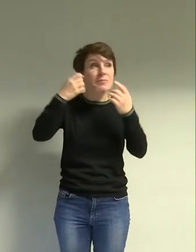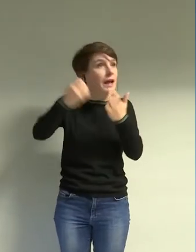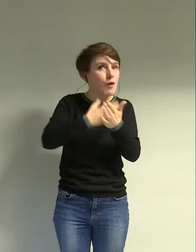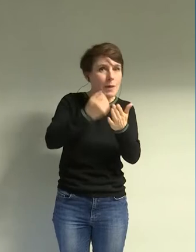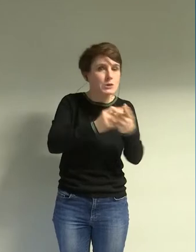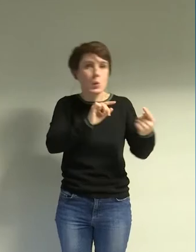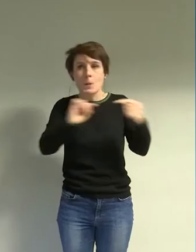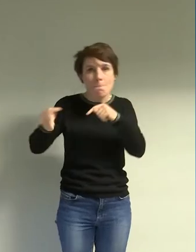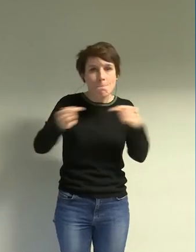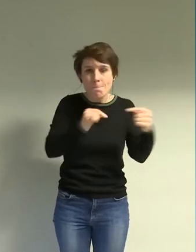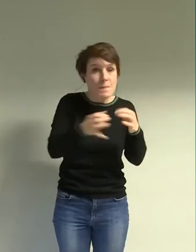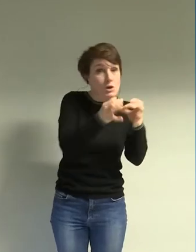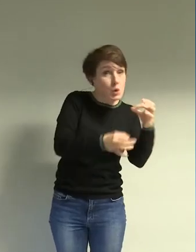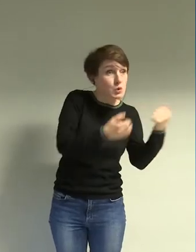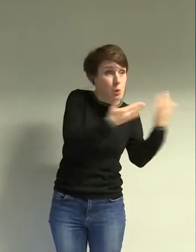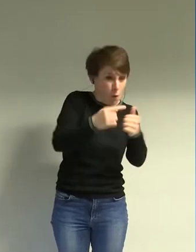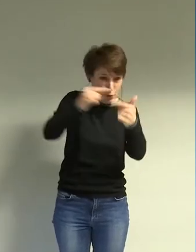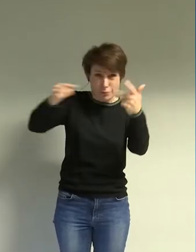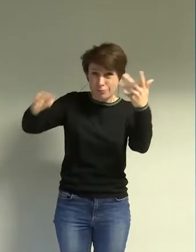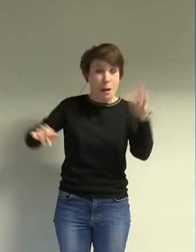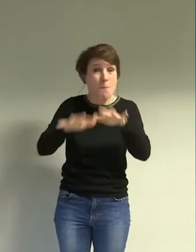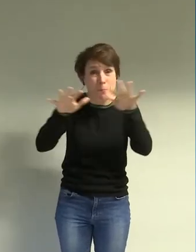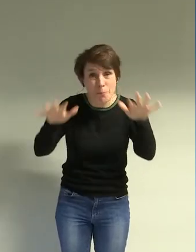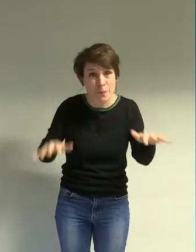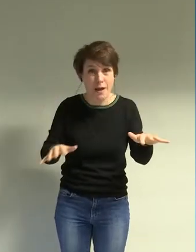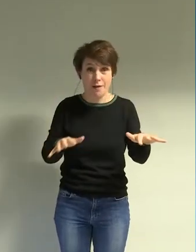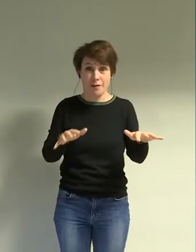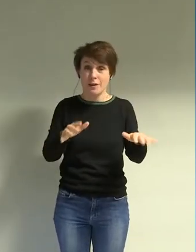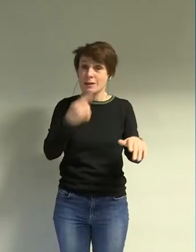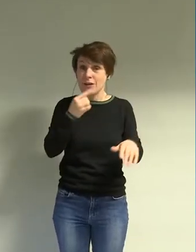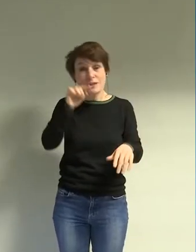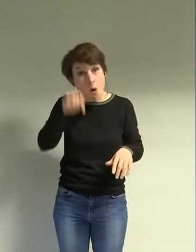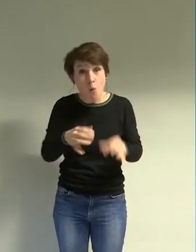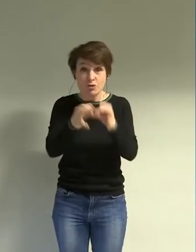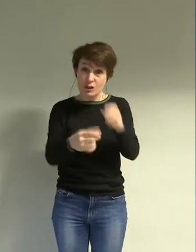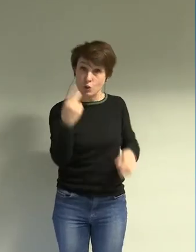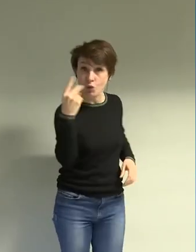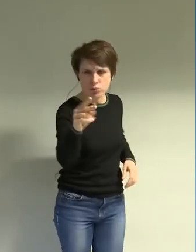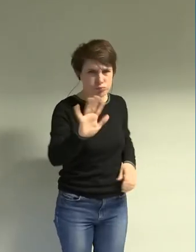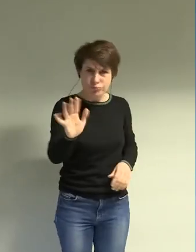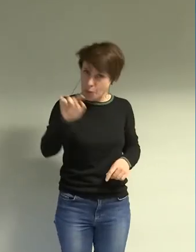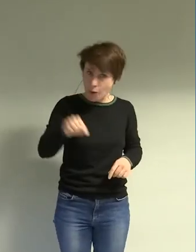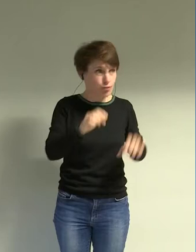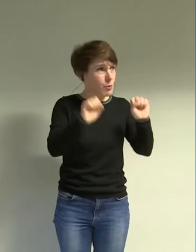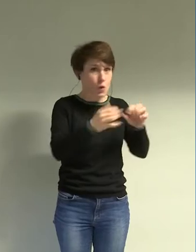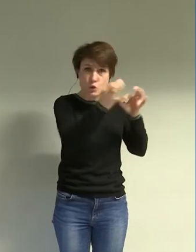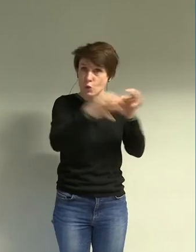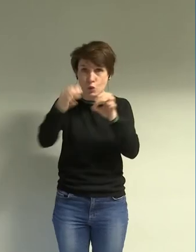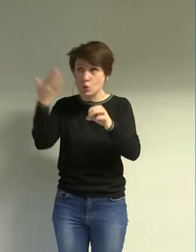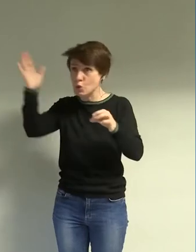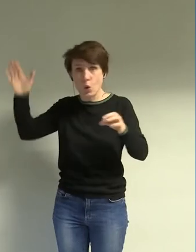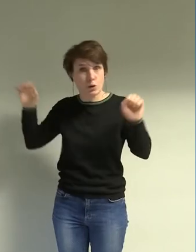face sont multiples et ne peuvent en aucun cas être obligatoirement les vôtres qui voudraient saisir l'occasion pour imposer